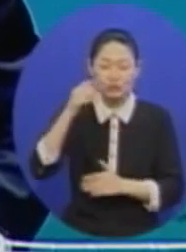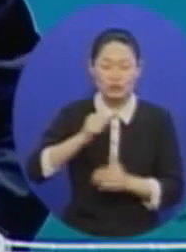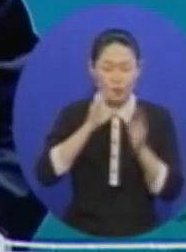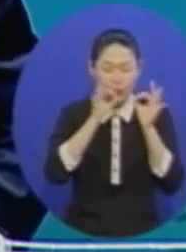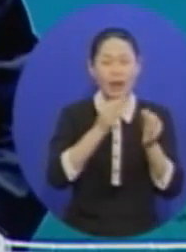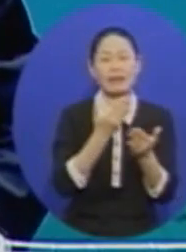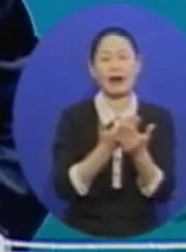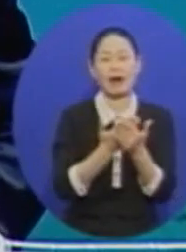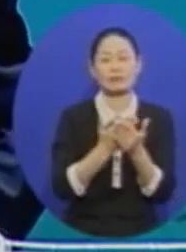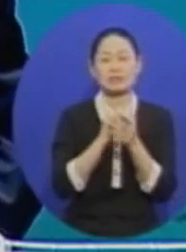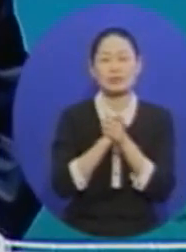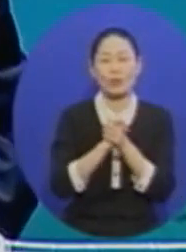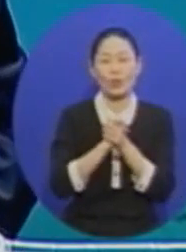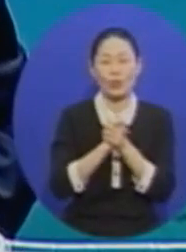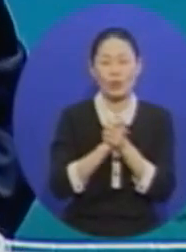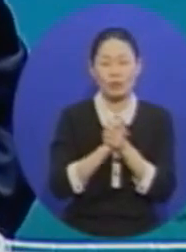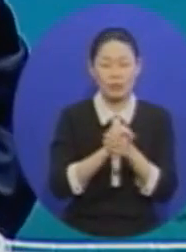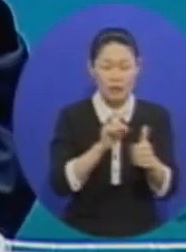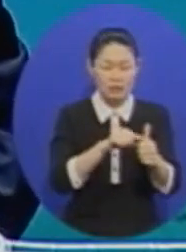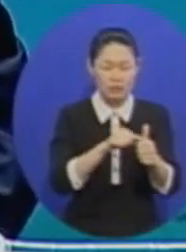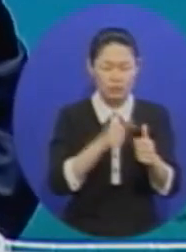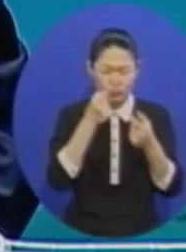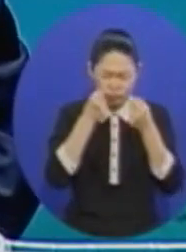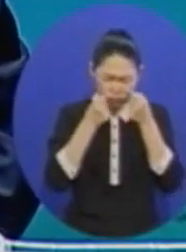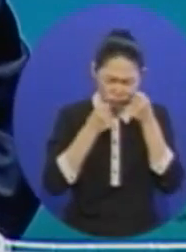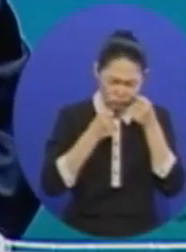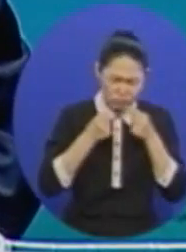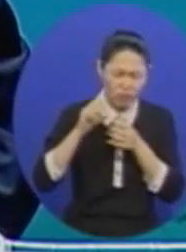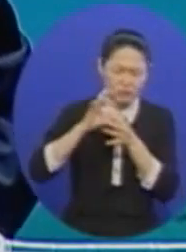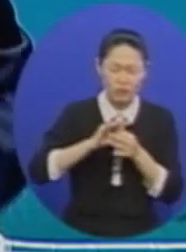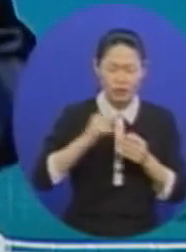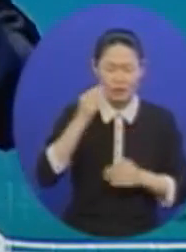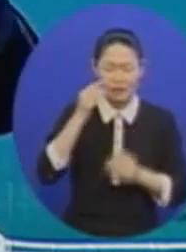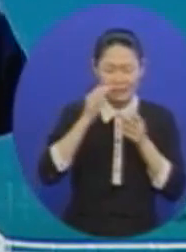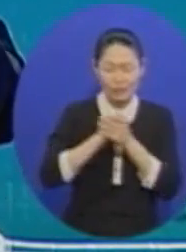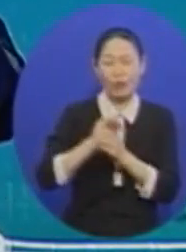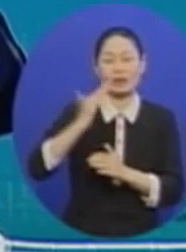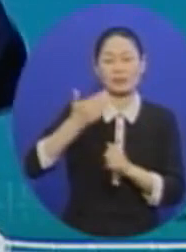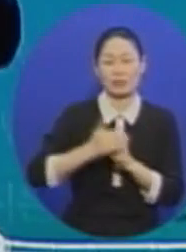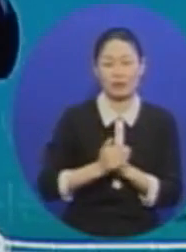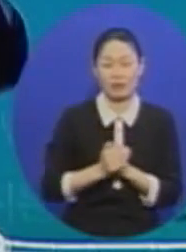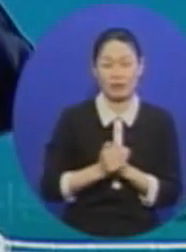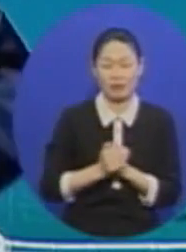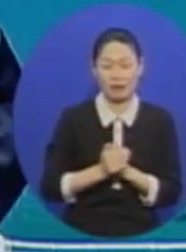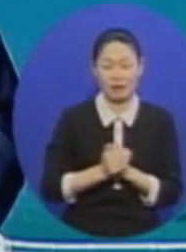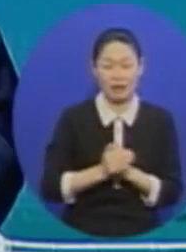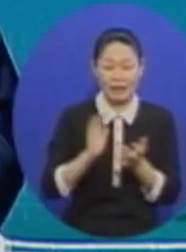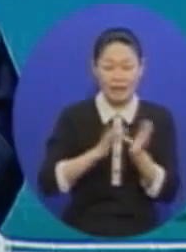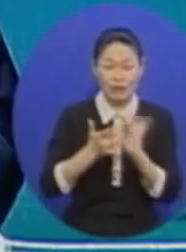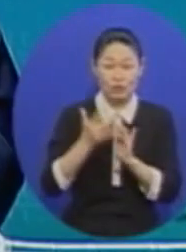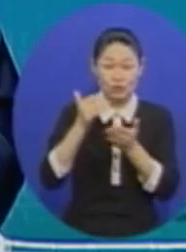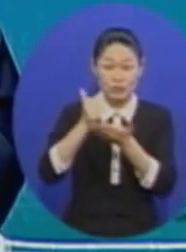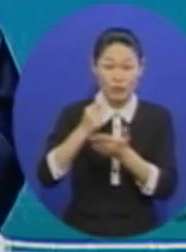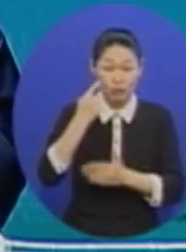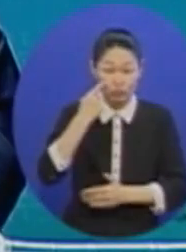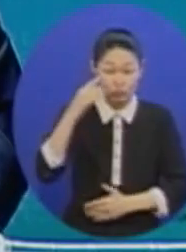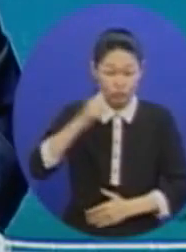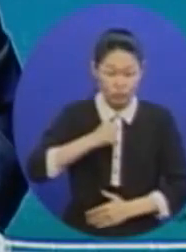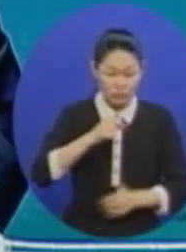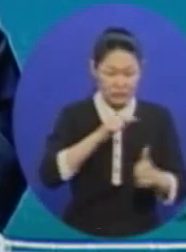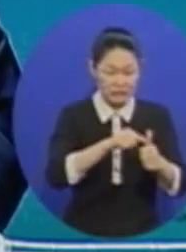그러면 그 사람을 위해 울고 기도하게 됩니다 예수님의 눈으로 그 사람을 보게 되면